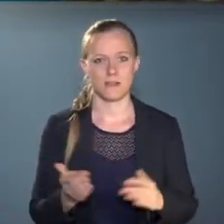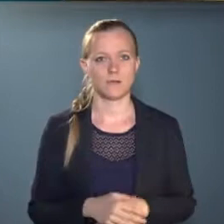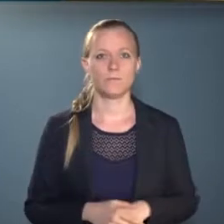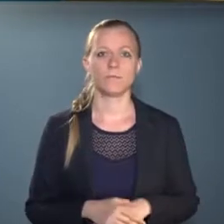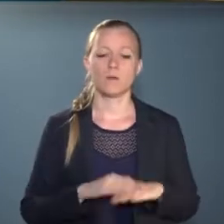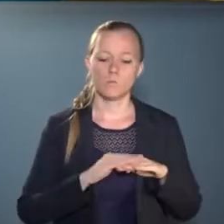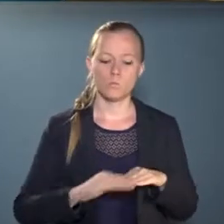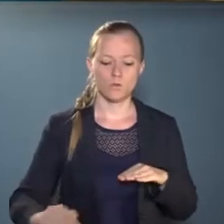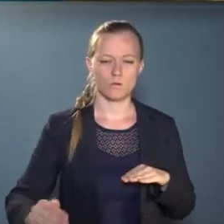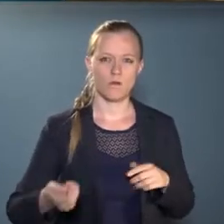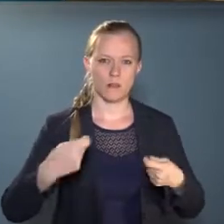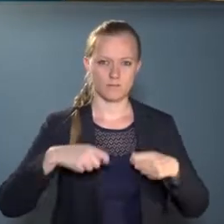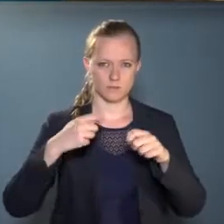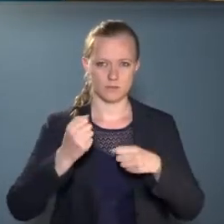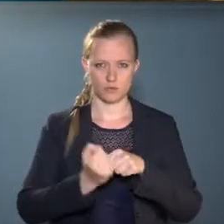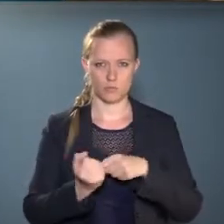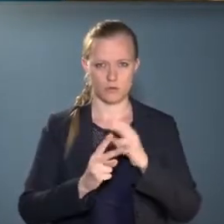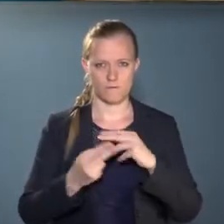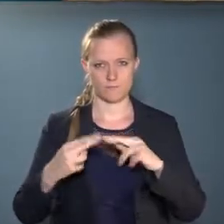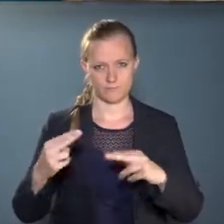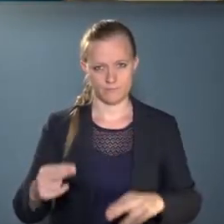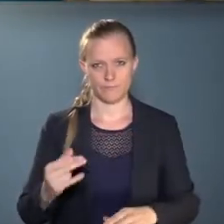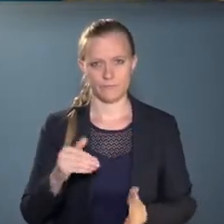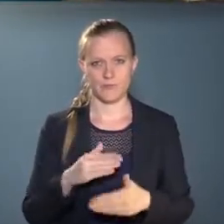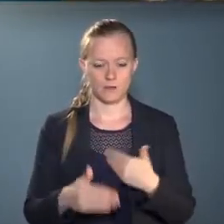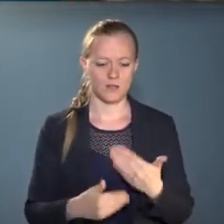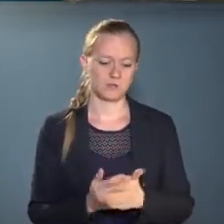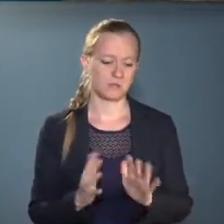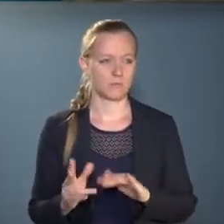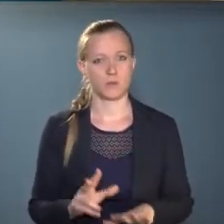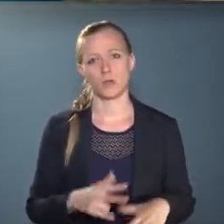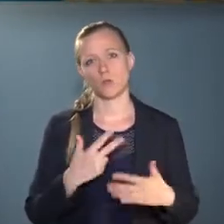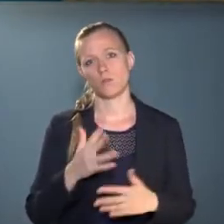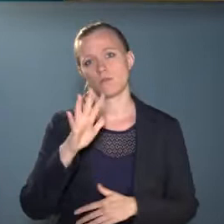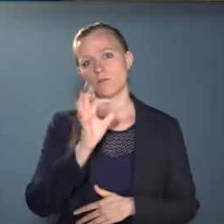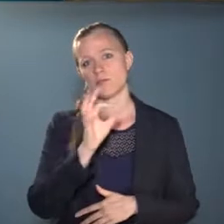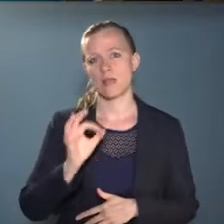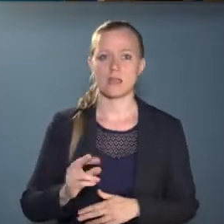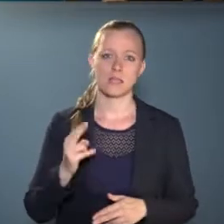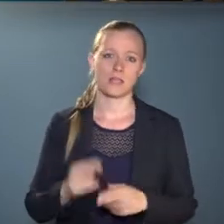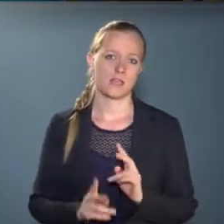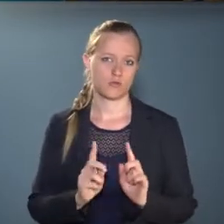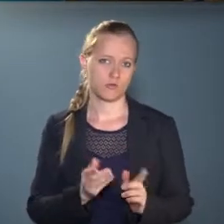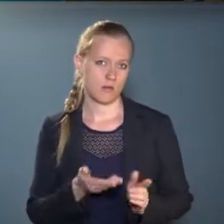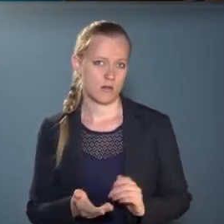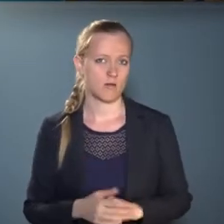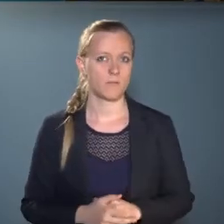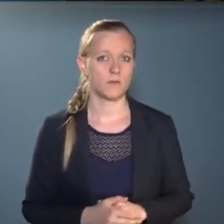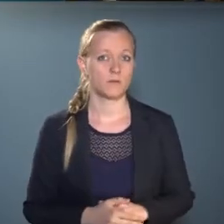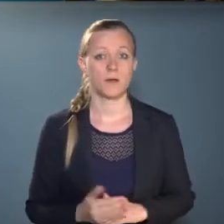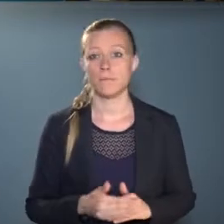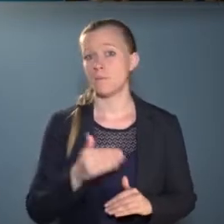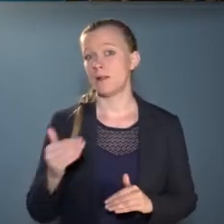Burkolatépítési munkálatok zajlanak, legfőképpen az körülbelül egy 85%-os készültségi állapotban van,